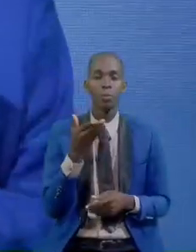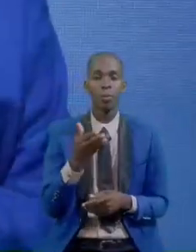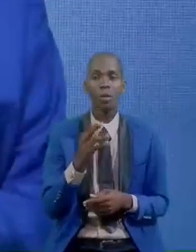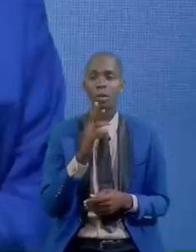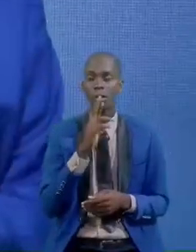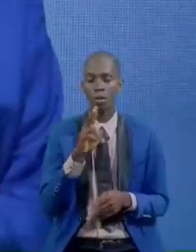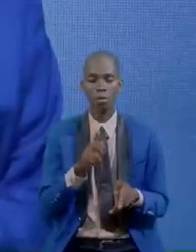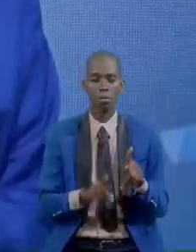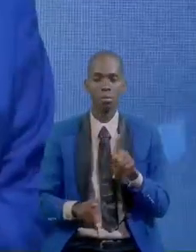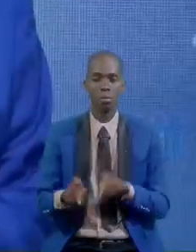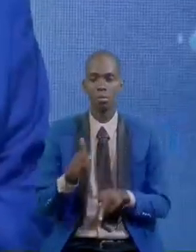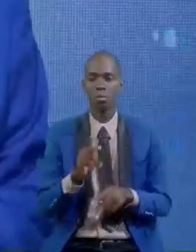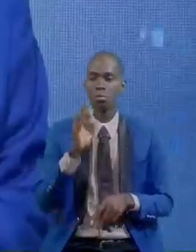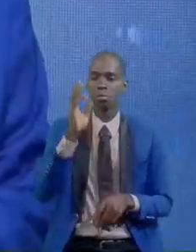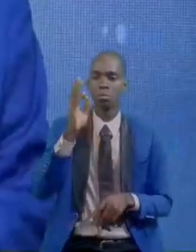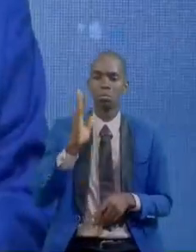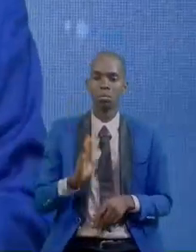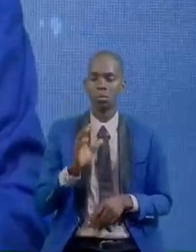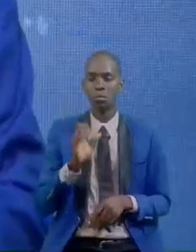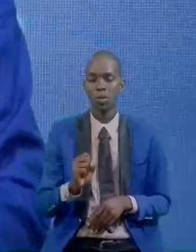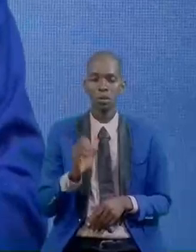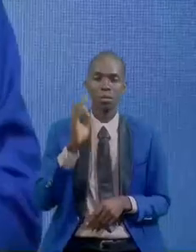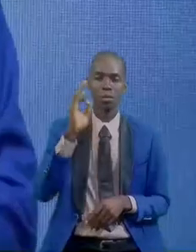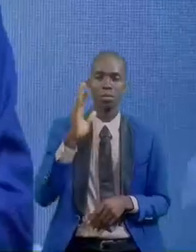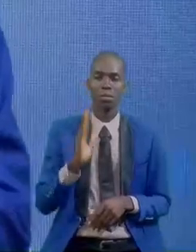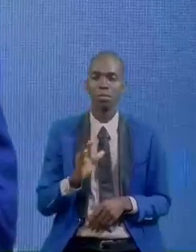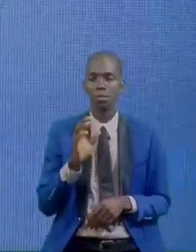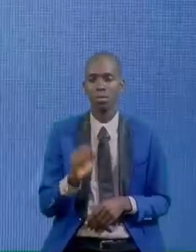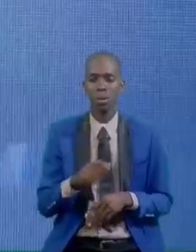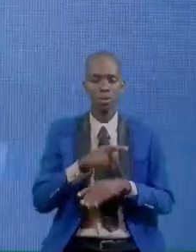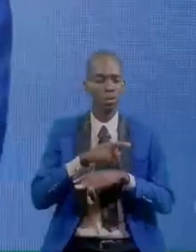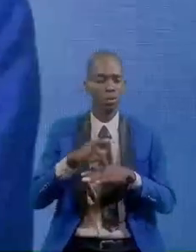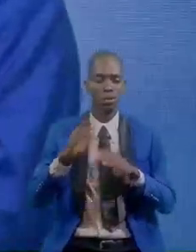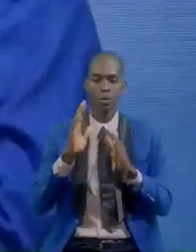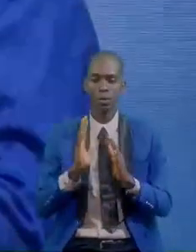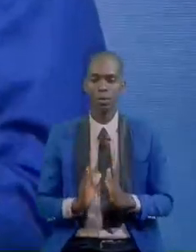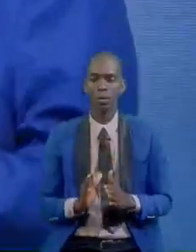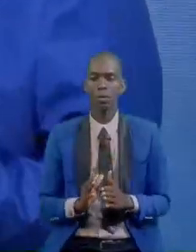il y a des gens, ministres, pasteurs, professionnels